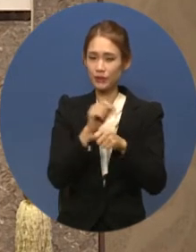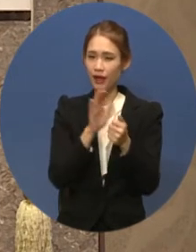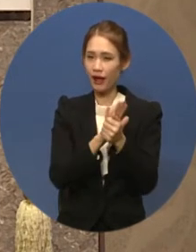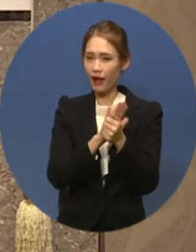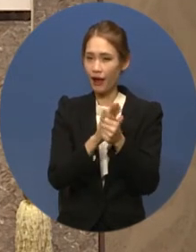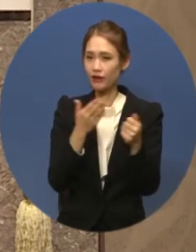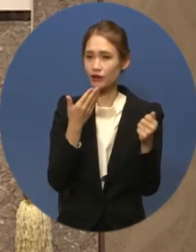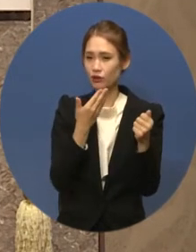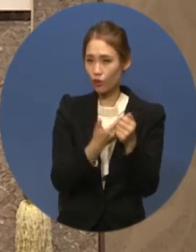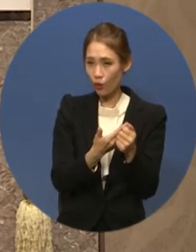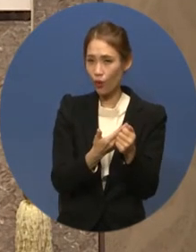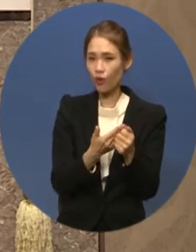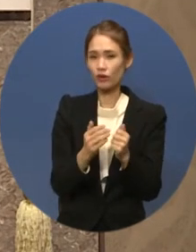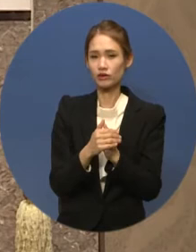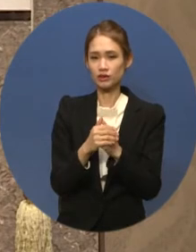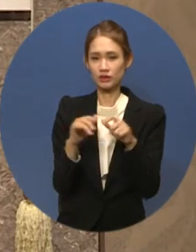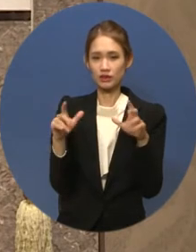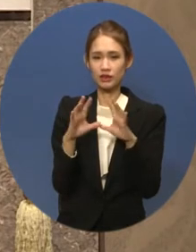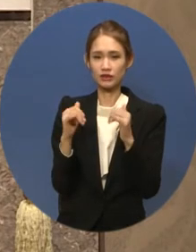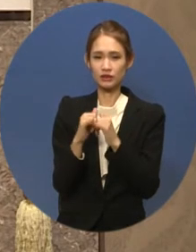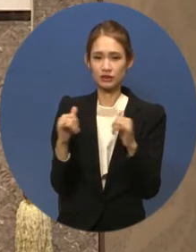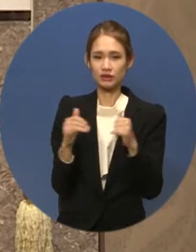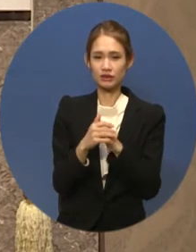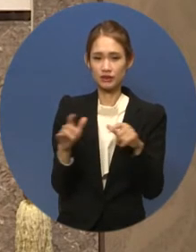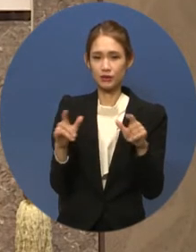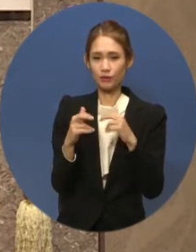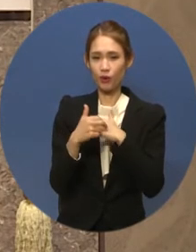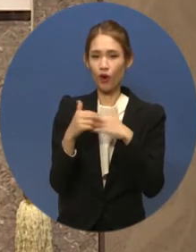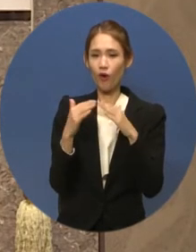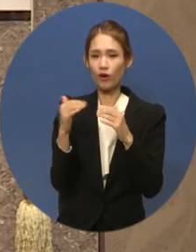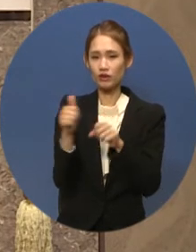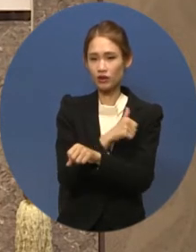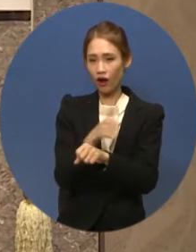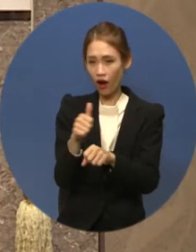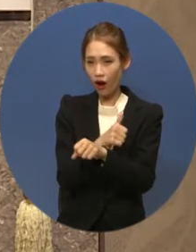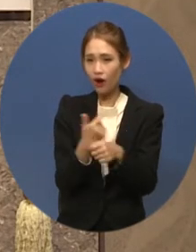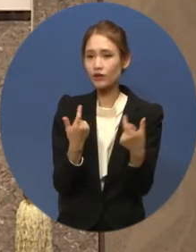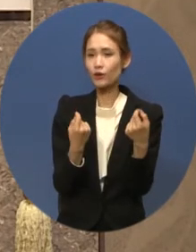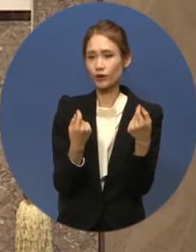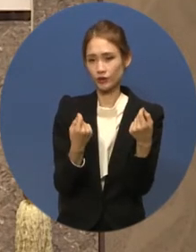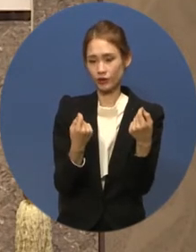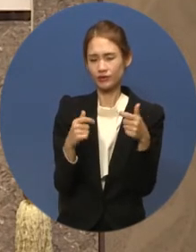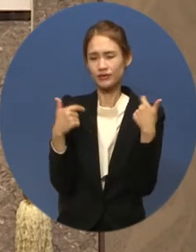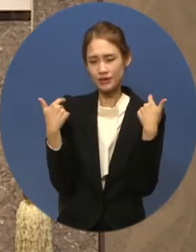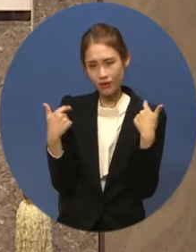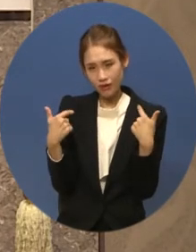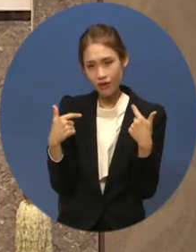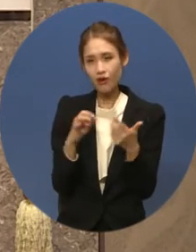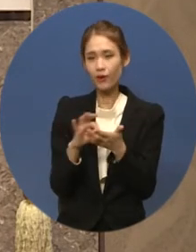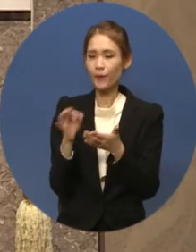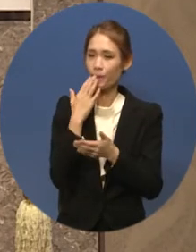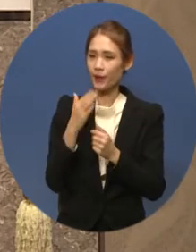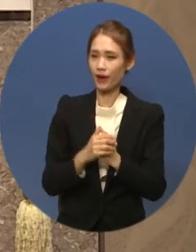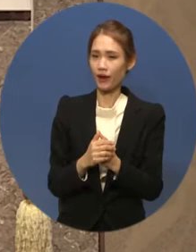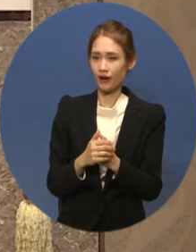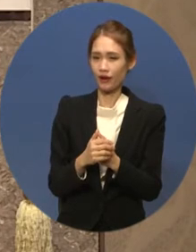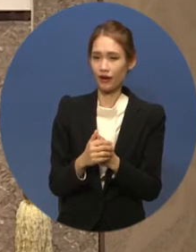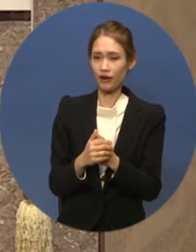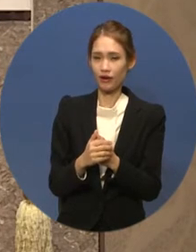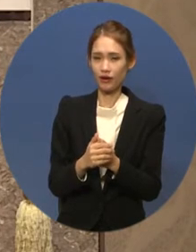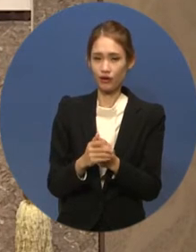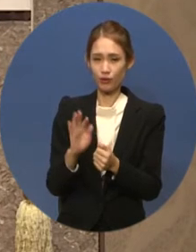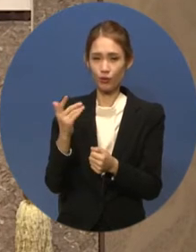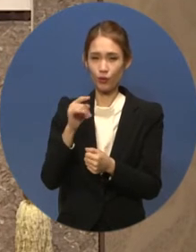하지만 일반 시민들도 일반 병원 을 이용하 다시 듯이 언제든지 이용할 수 있고요 어찌 보면 우리 보험